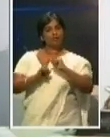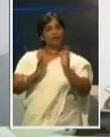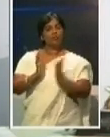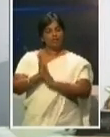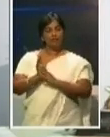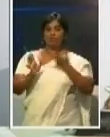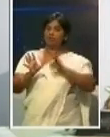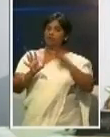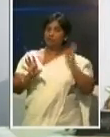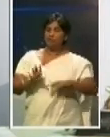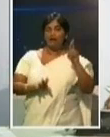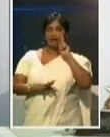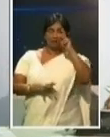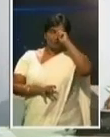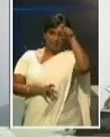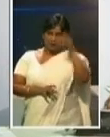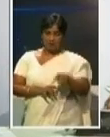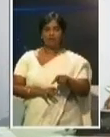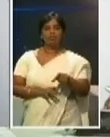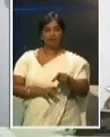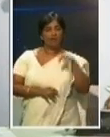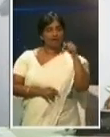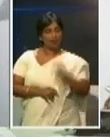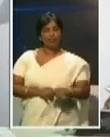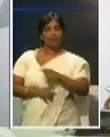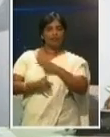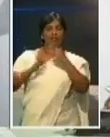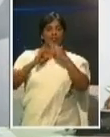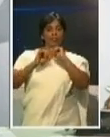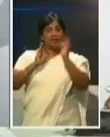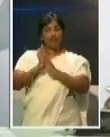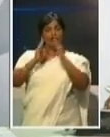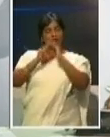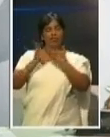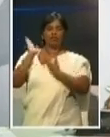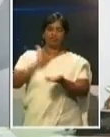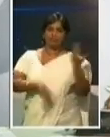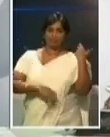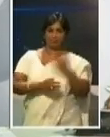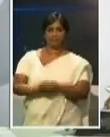අග්‍රාමාත්‍ය ධුරයෙන් නිලාස් වූ රනිල් වික්‍රමසිංහ මහතා අද අලිගහ මන්දිරෙන් නික්ම ගියා.